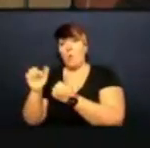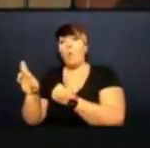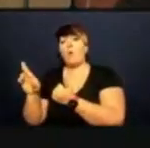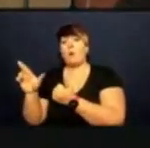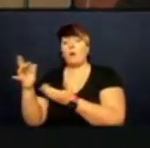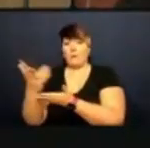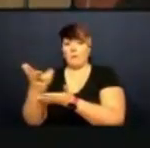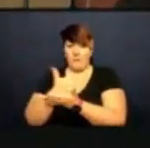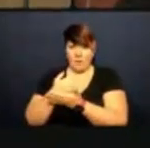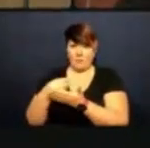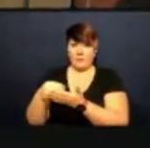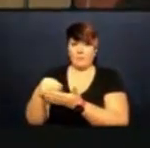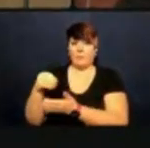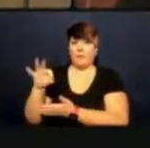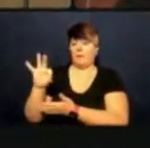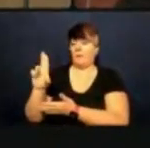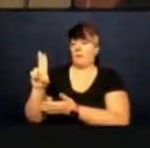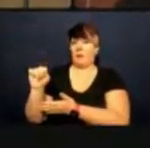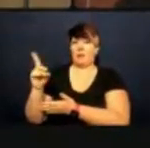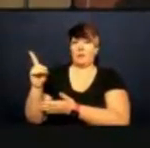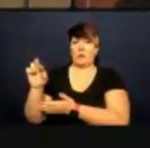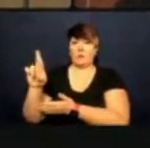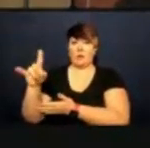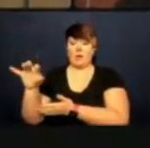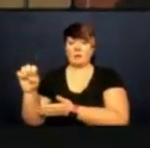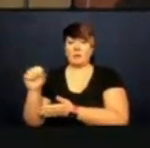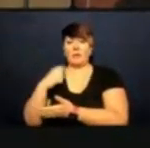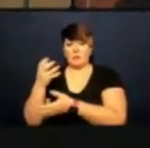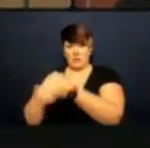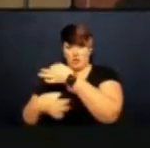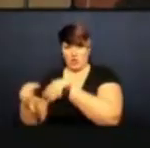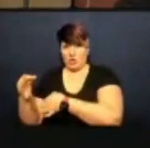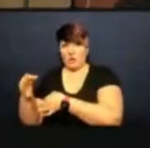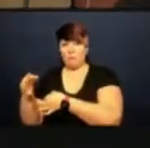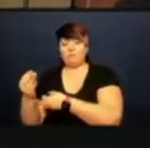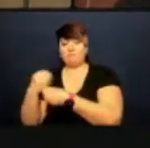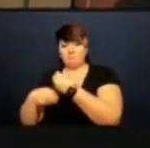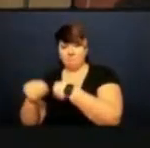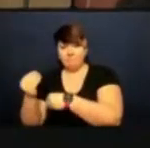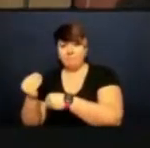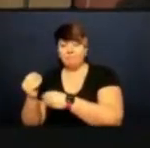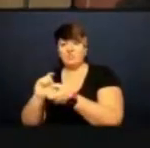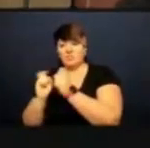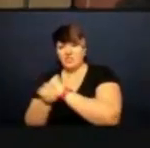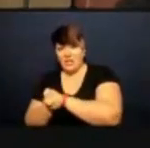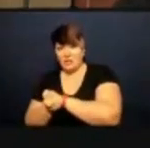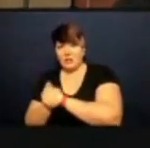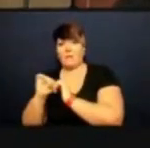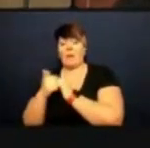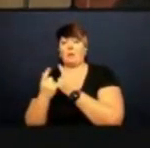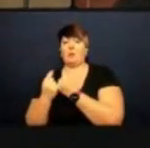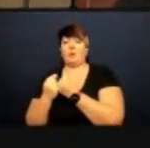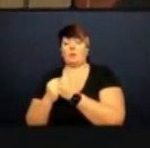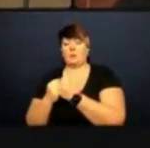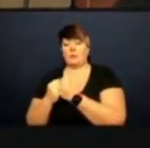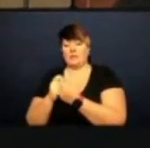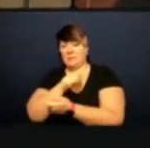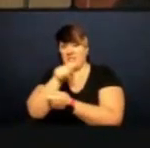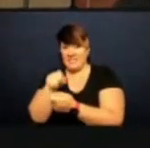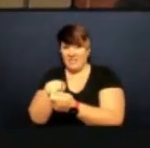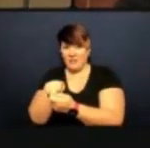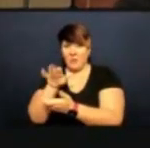haya yanashughulikiwa na muungano wa wazazi